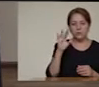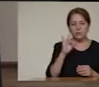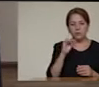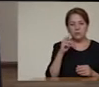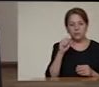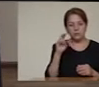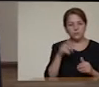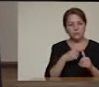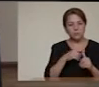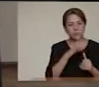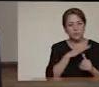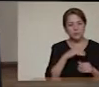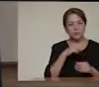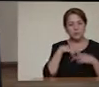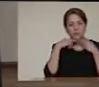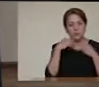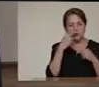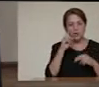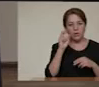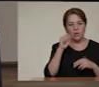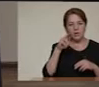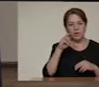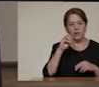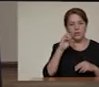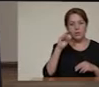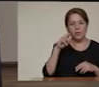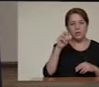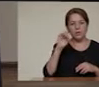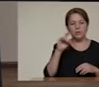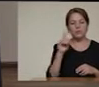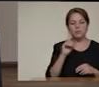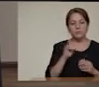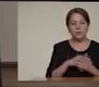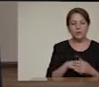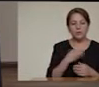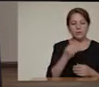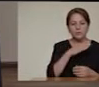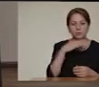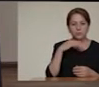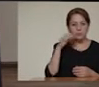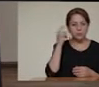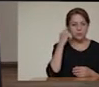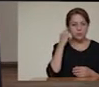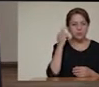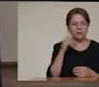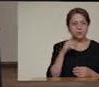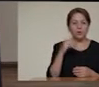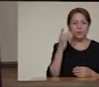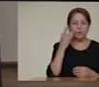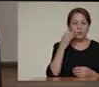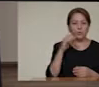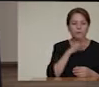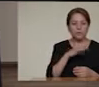oldik. E'tibor bering, kalendar nima? Siz ko'p eshitgansiz va undan har doim foydalanasiz,